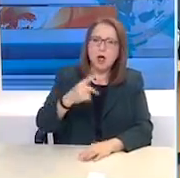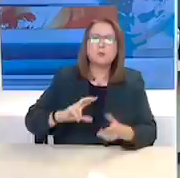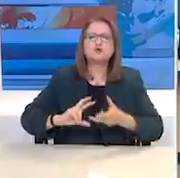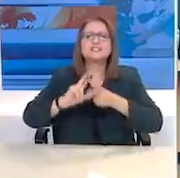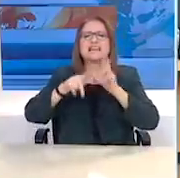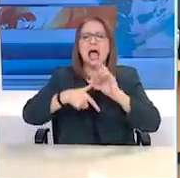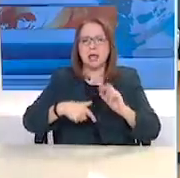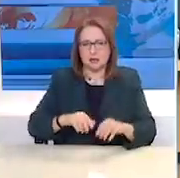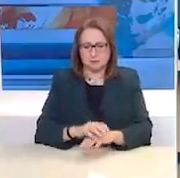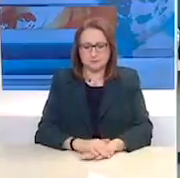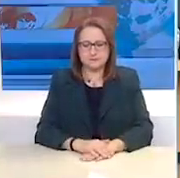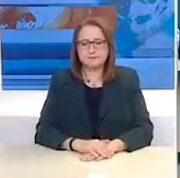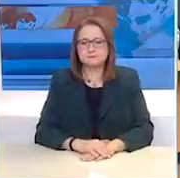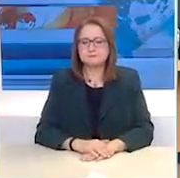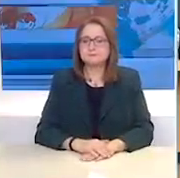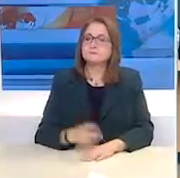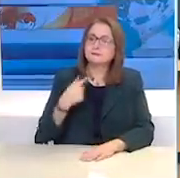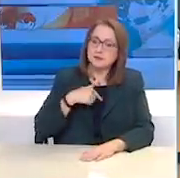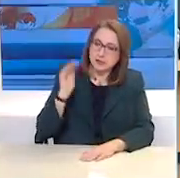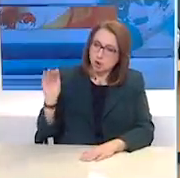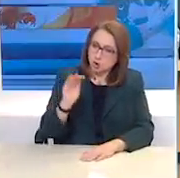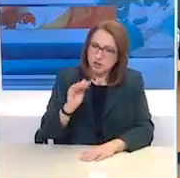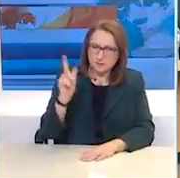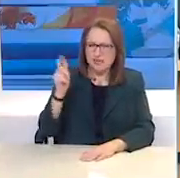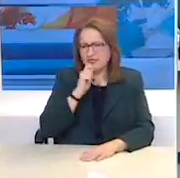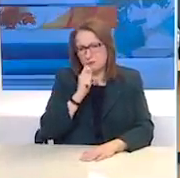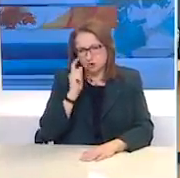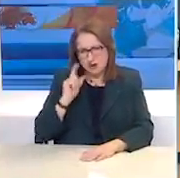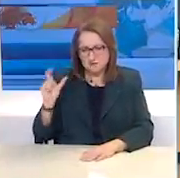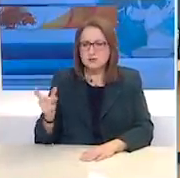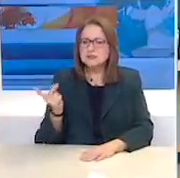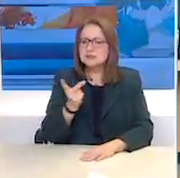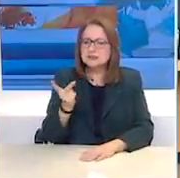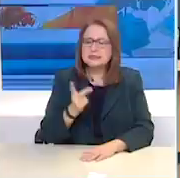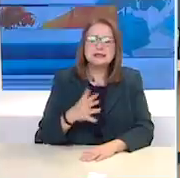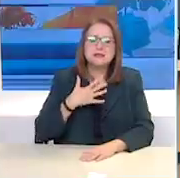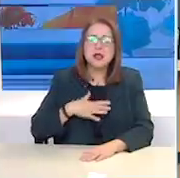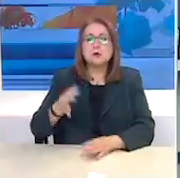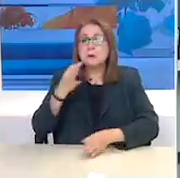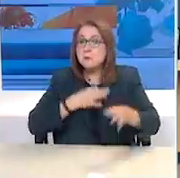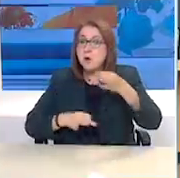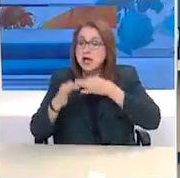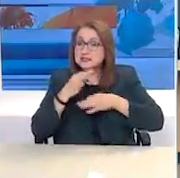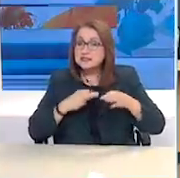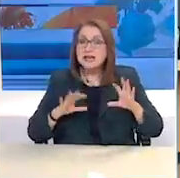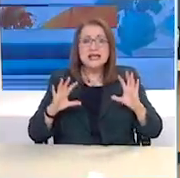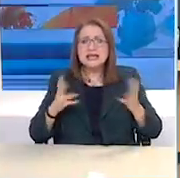Κύριε Τσιόδρα και κύριε Χαρδαλιά, μπορείτε να μας εξηγήσετε γιατί είναι επικίνδυνο από υγειονομικής άποψης να συγκεντρωθεί κόσμος γύρω από ένα